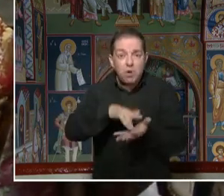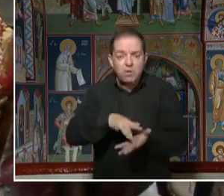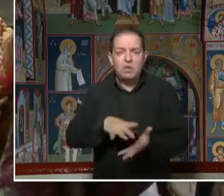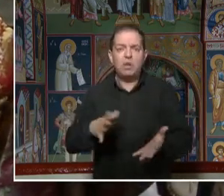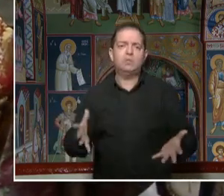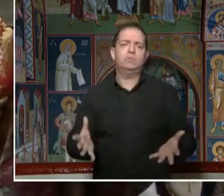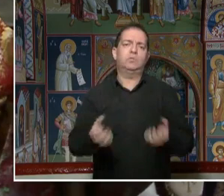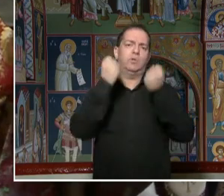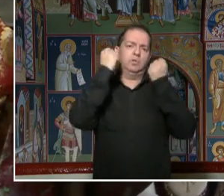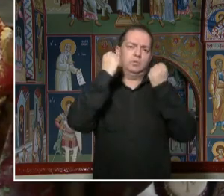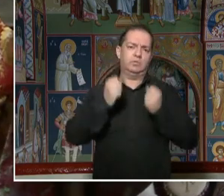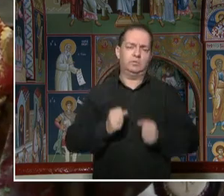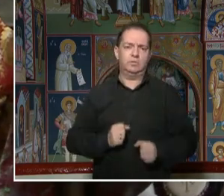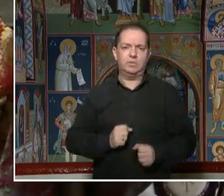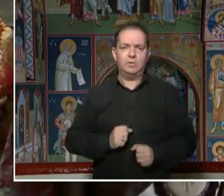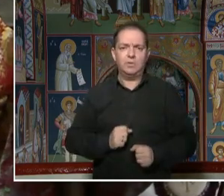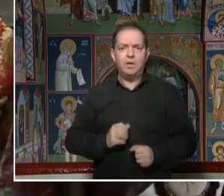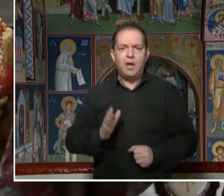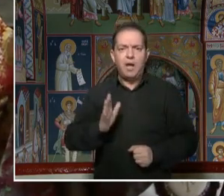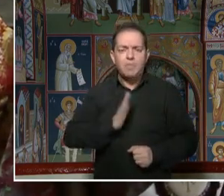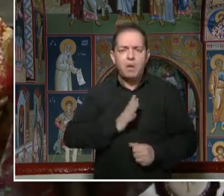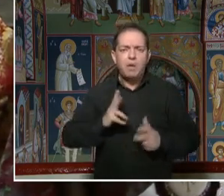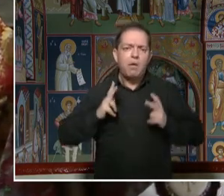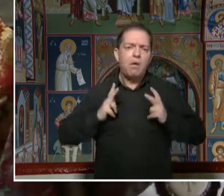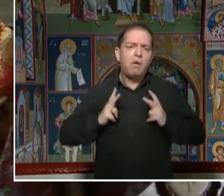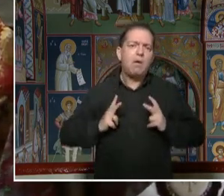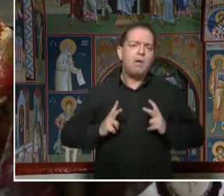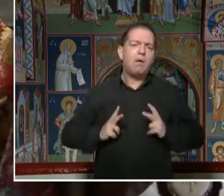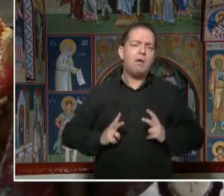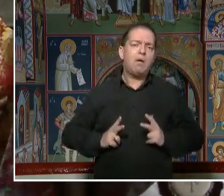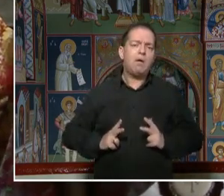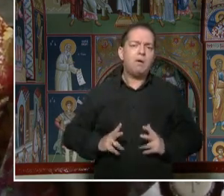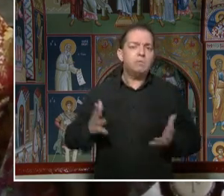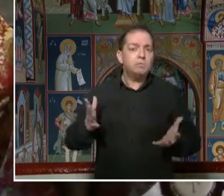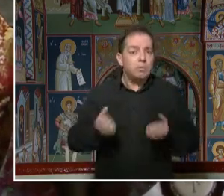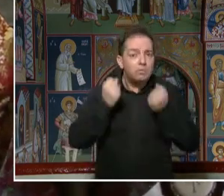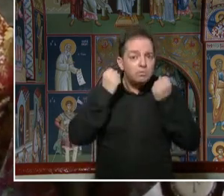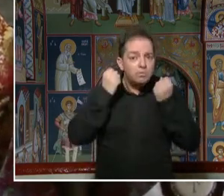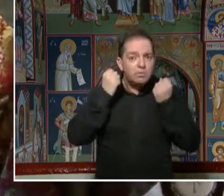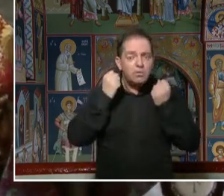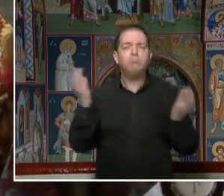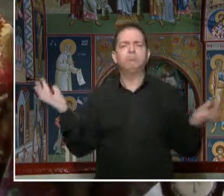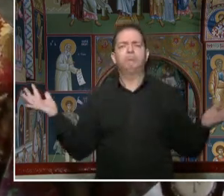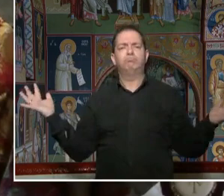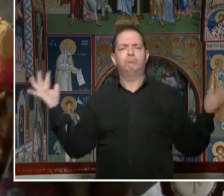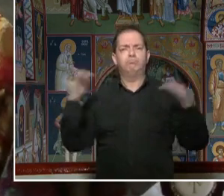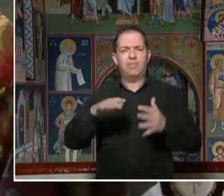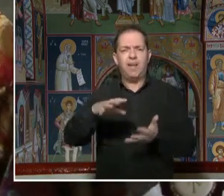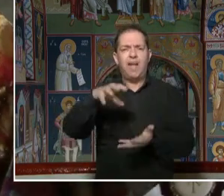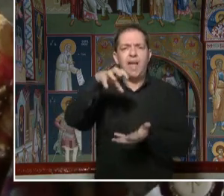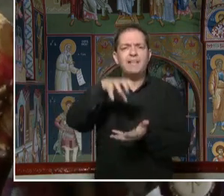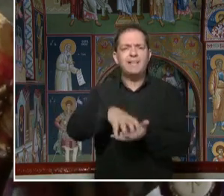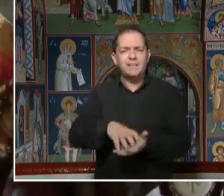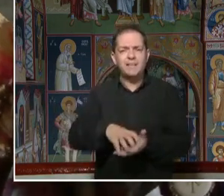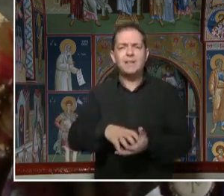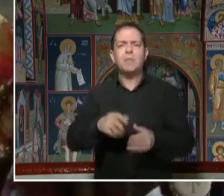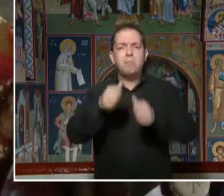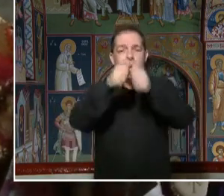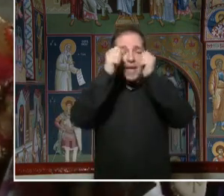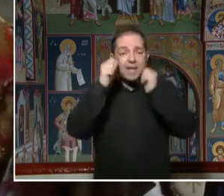πιστοί συνέρευσαν στο ναό της Παναγίας των Βλαχερνών, όπου έψαλαν τον ακάθιστο